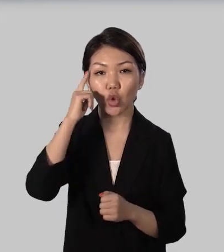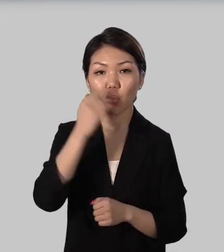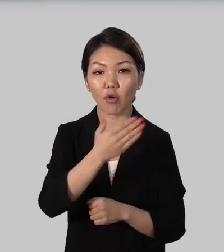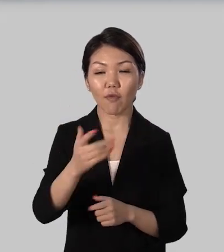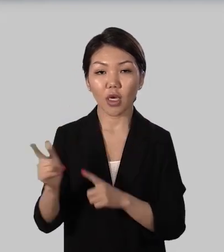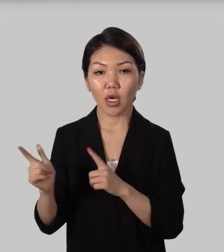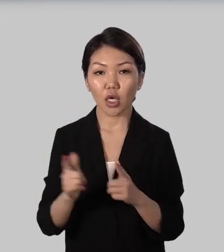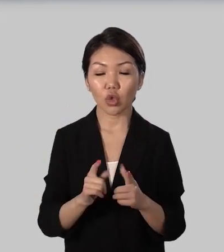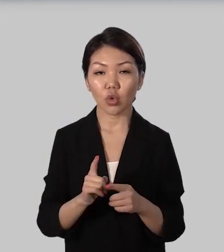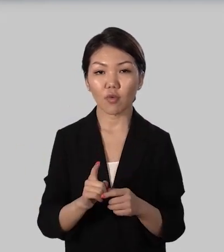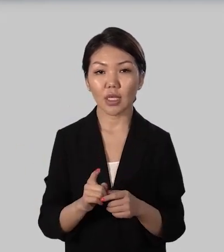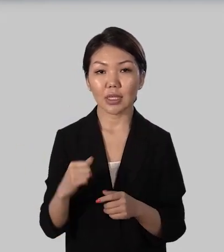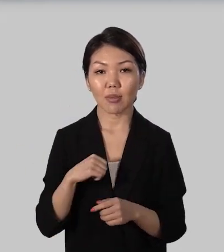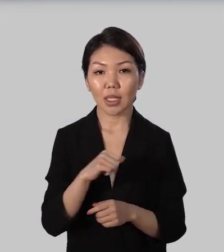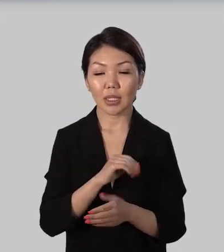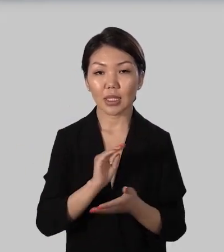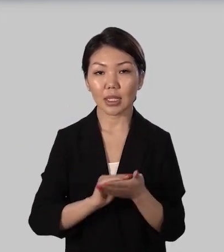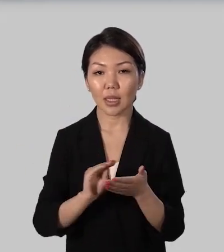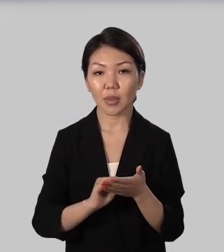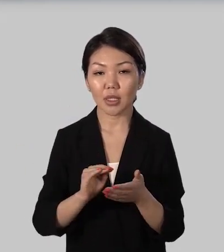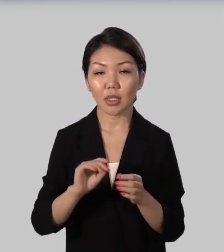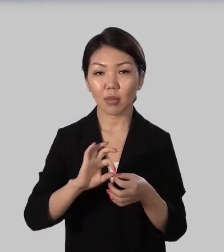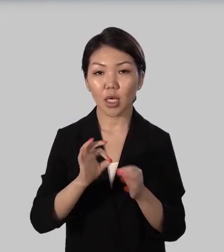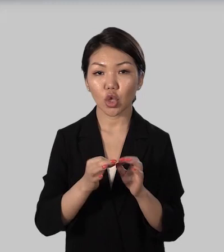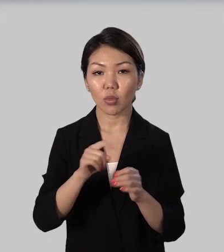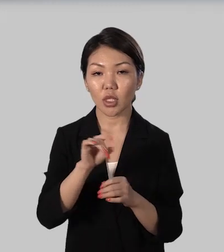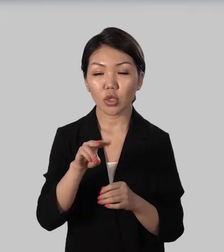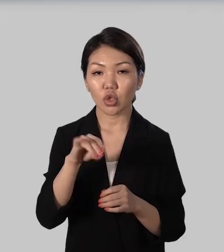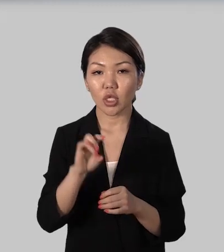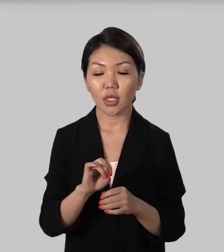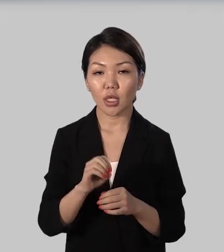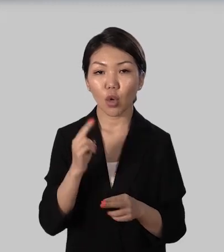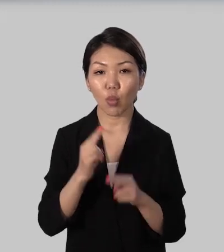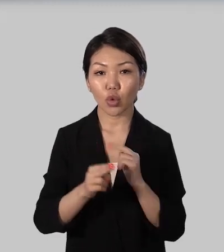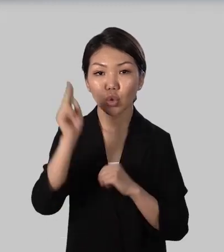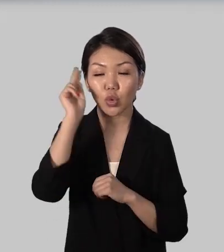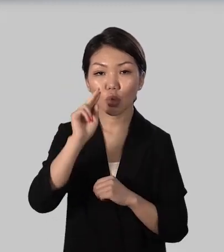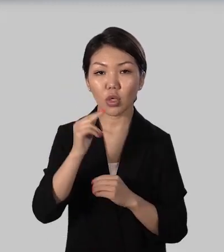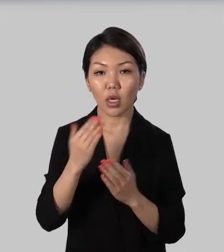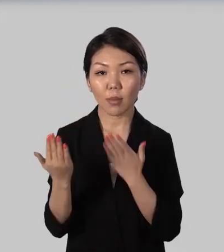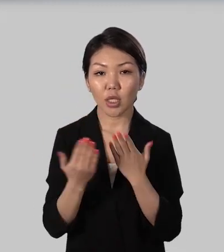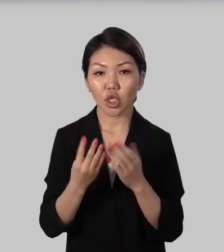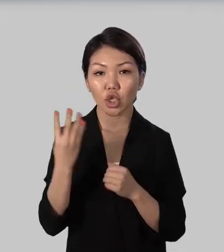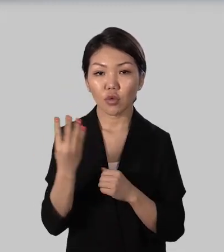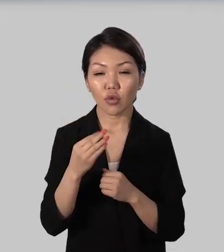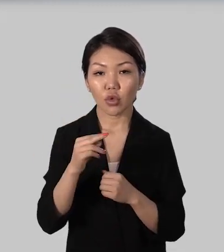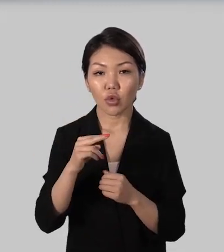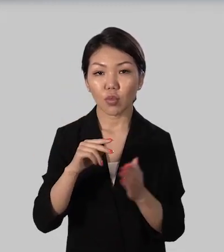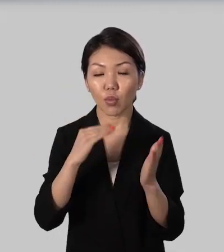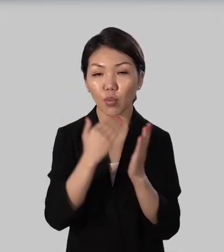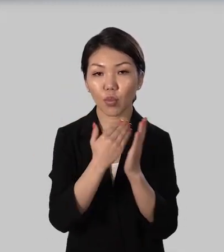подробное изложение после урока прочитайте в учебнике четвертый пункт мастерской